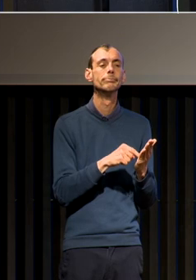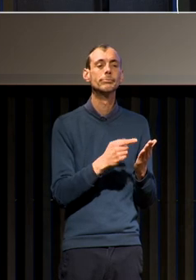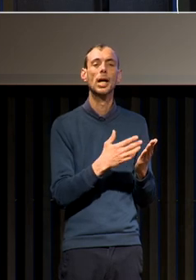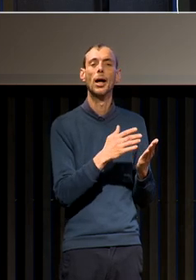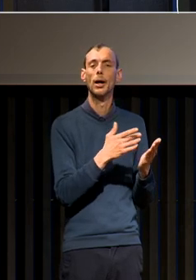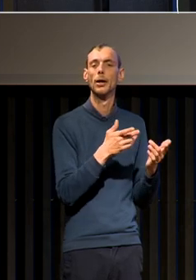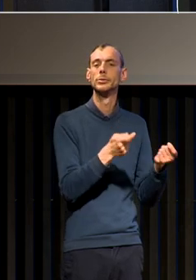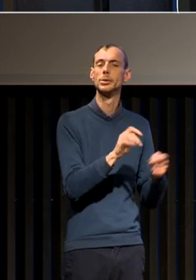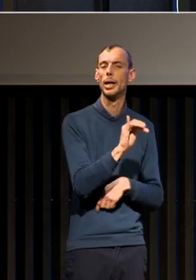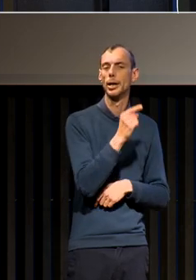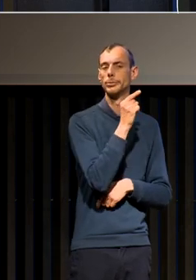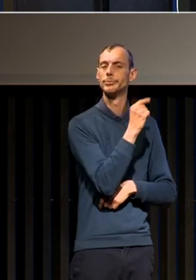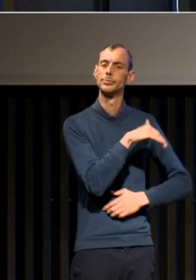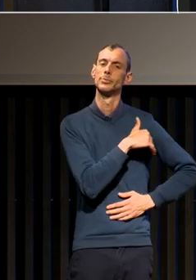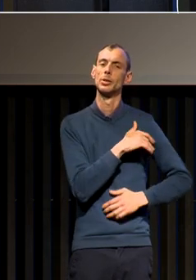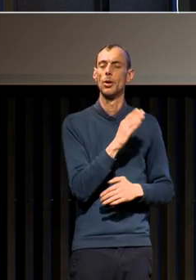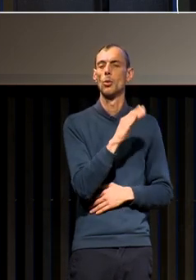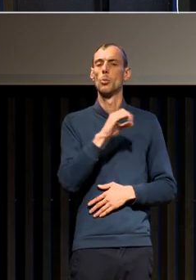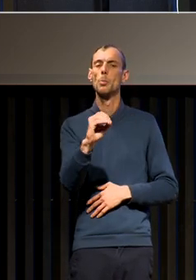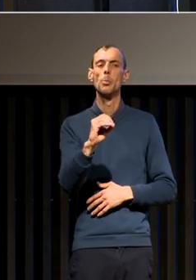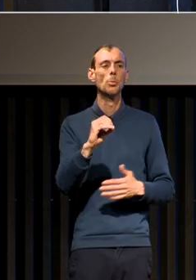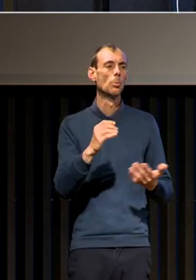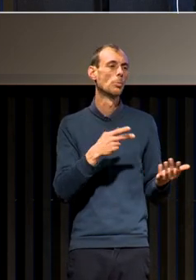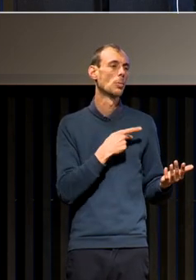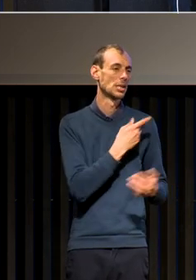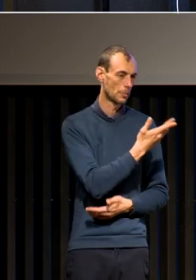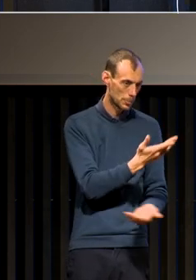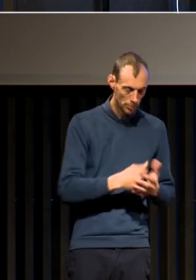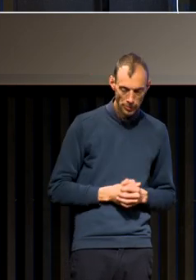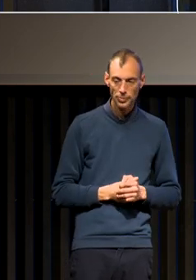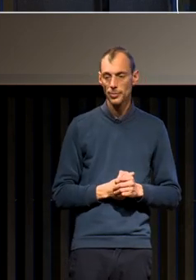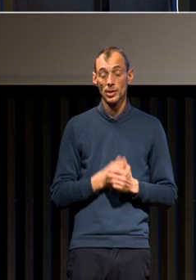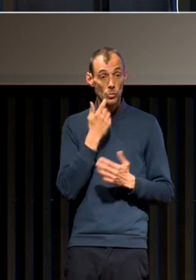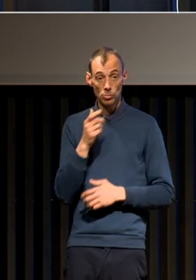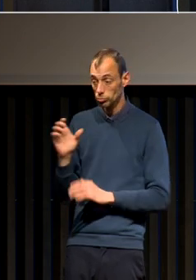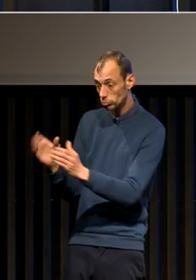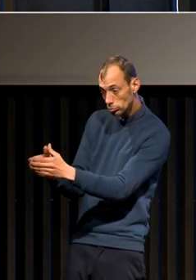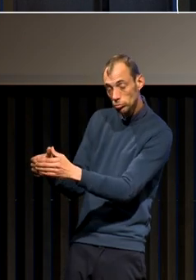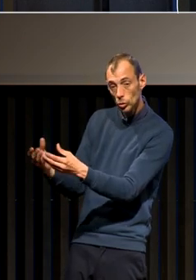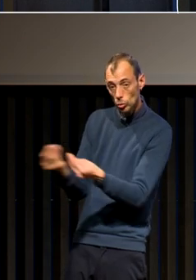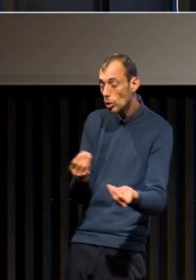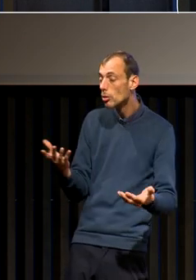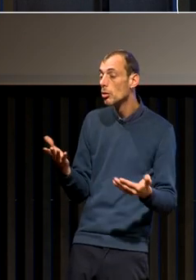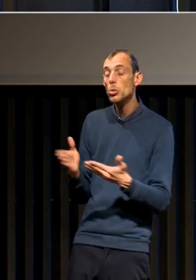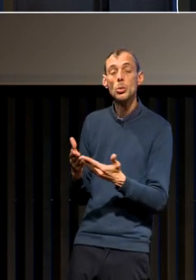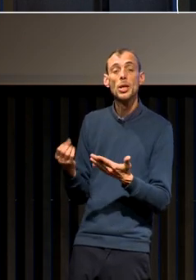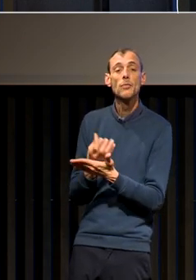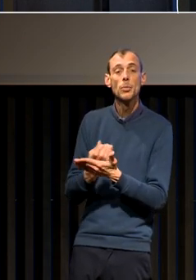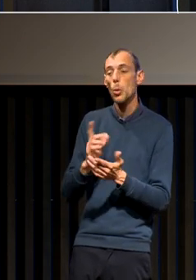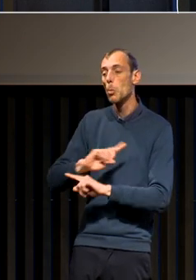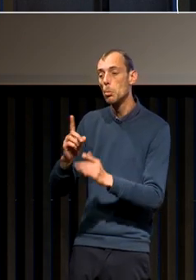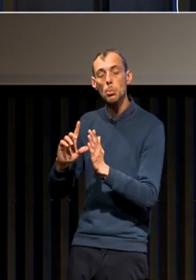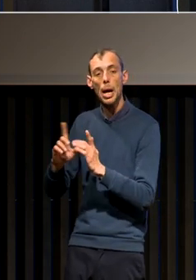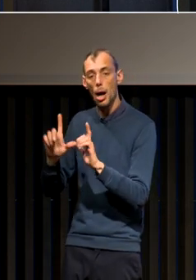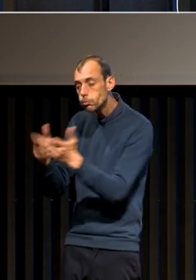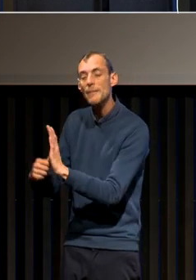on va lui demander, donc, les données non identifiantes qui seront dans le registre seront l'âge, au moment du don, son